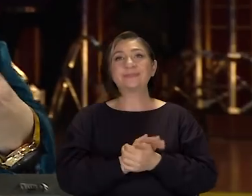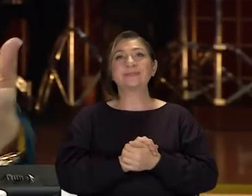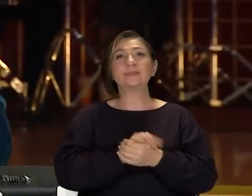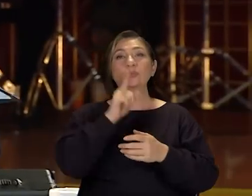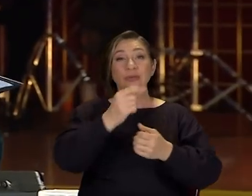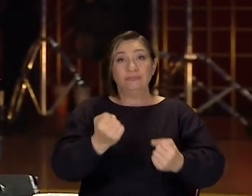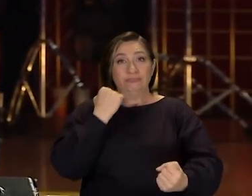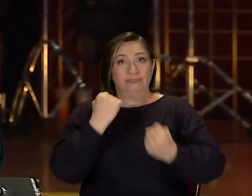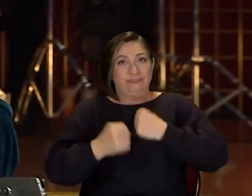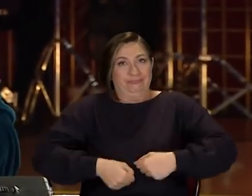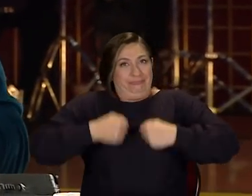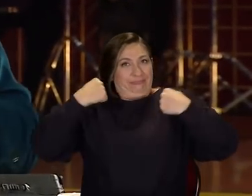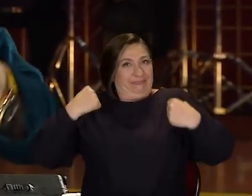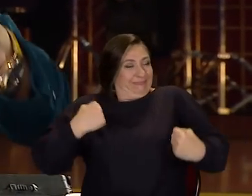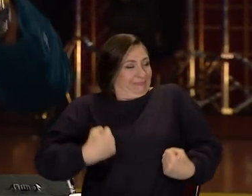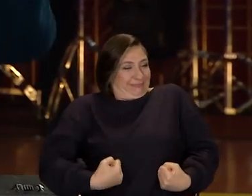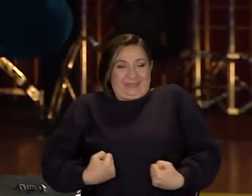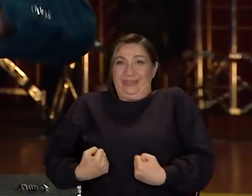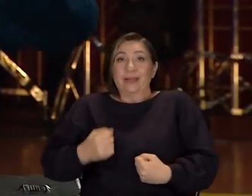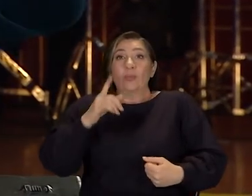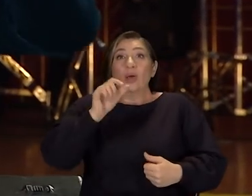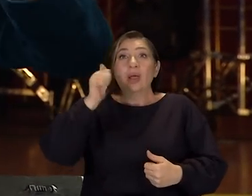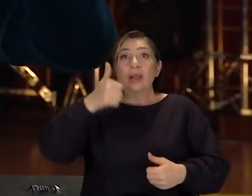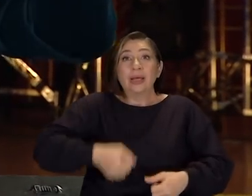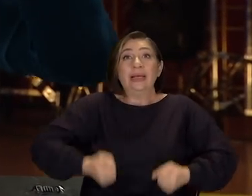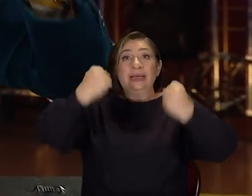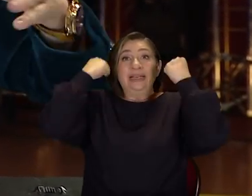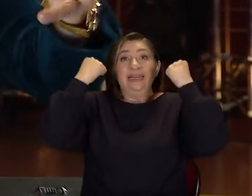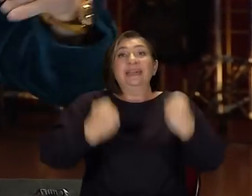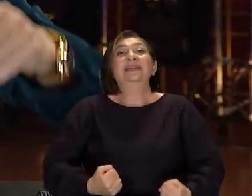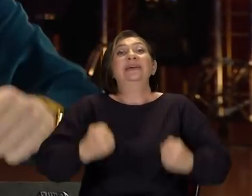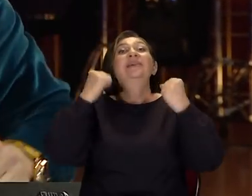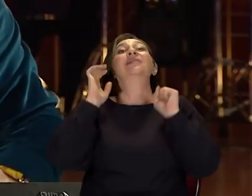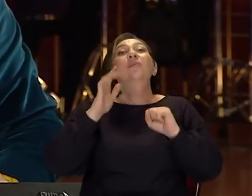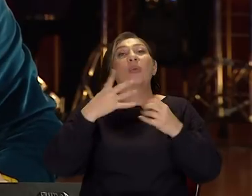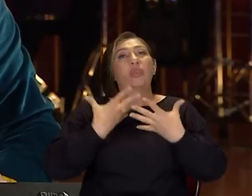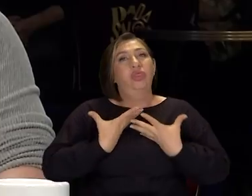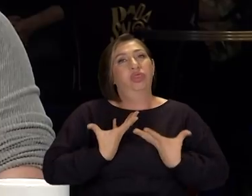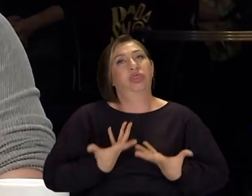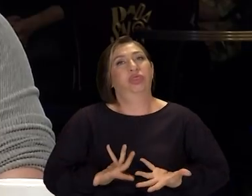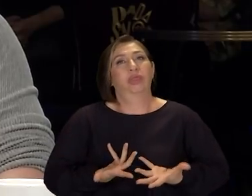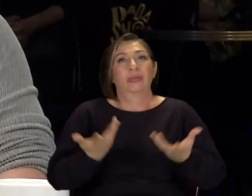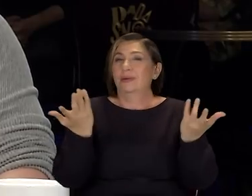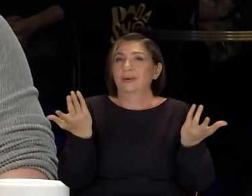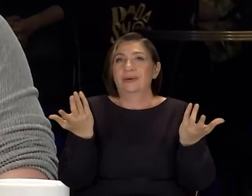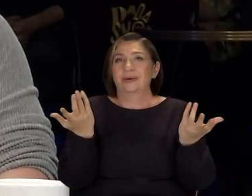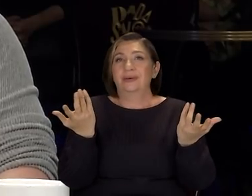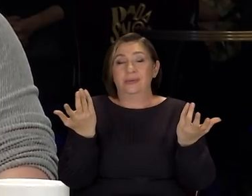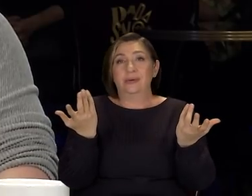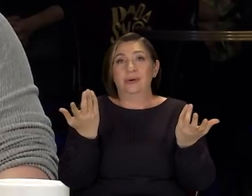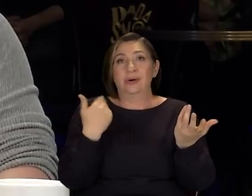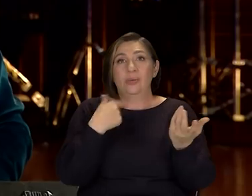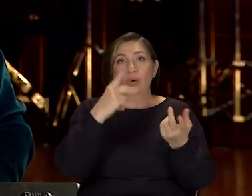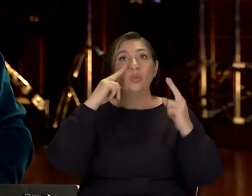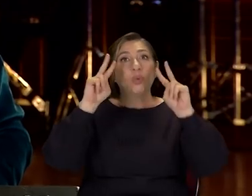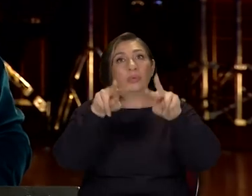bunu yapıyorsun gösteriyorsun. Peki yarın öbür gün bunları indirip kaldırmazsan bu gidecek. Gider. Ama şimdi bize